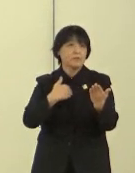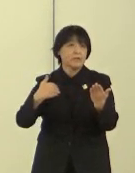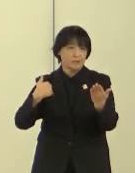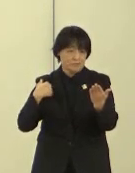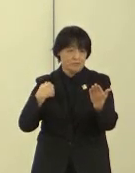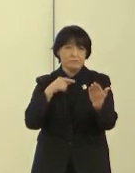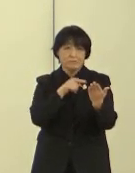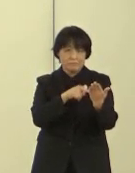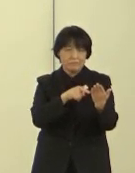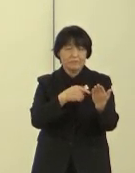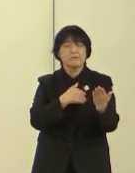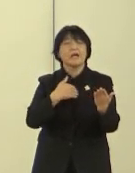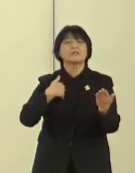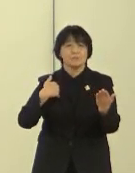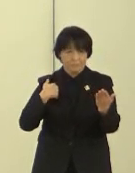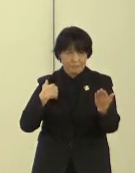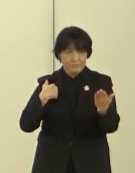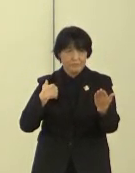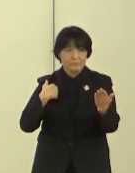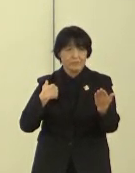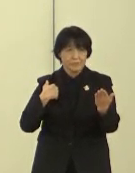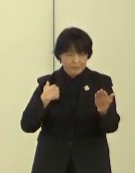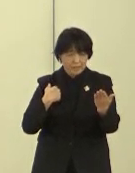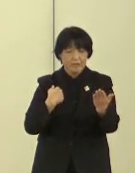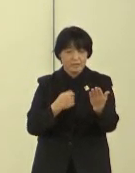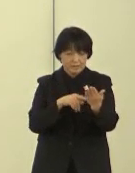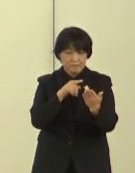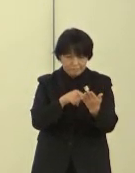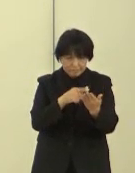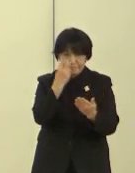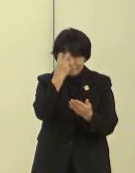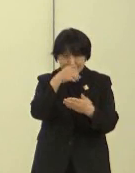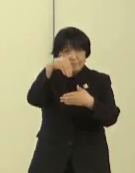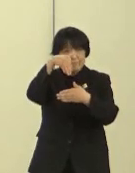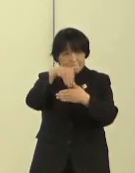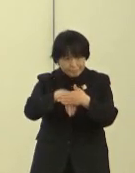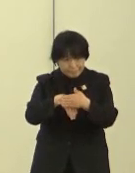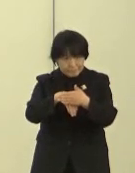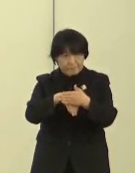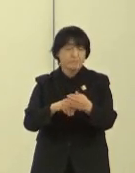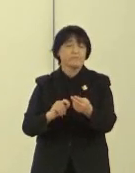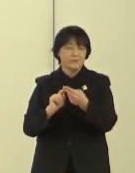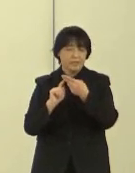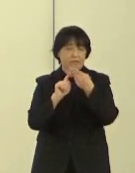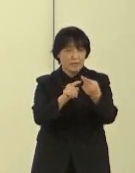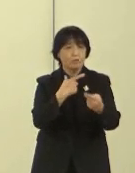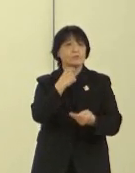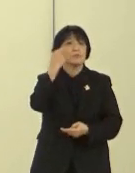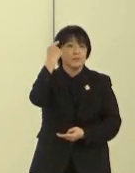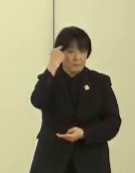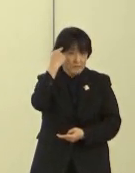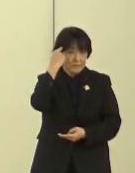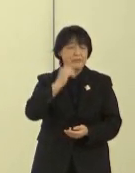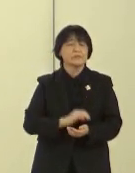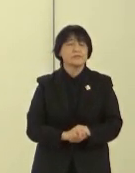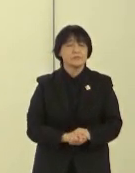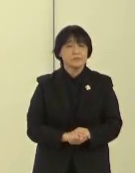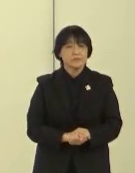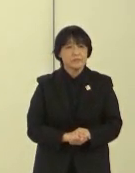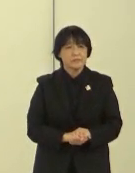でありますので、ぜひその辺をご確認の上返送をしていただきたいというふうに思います。そ